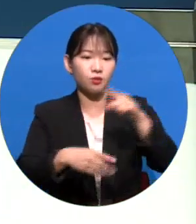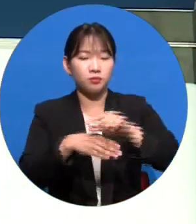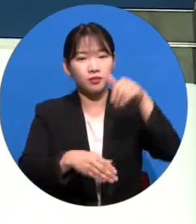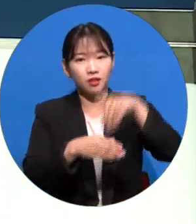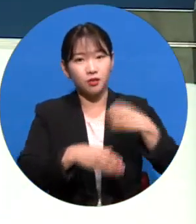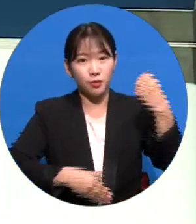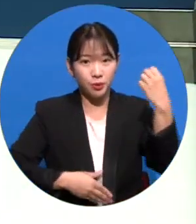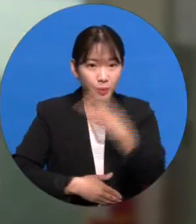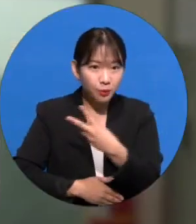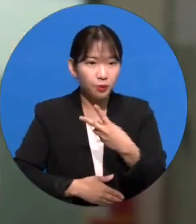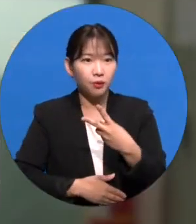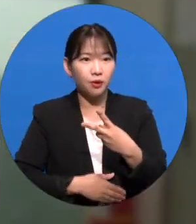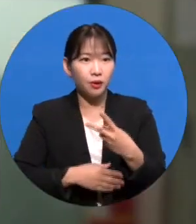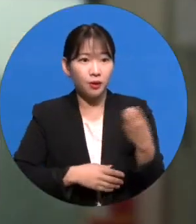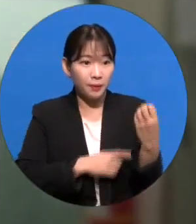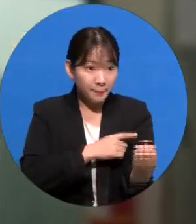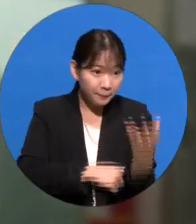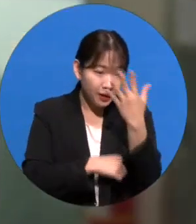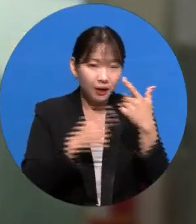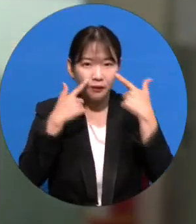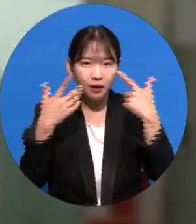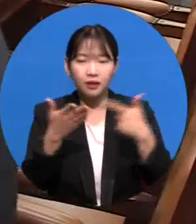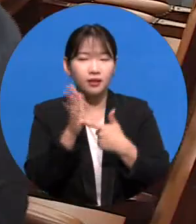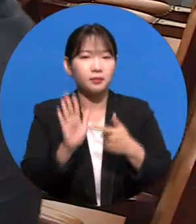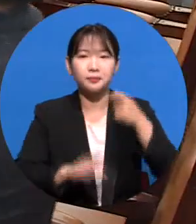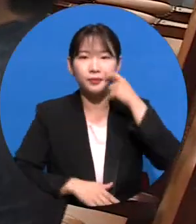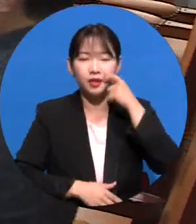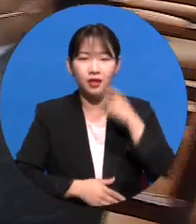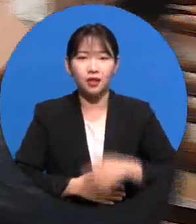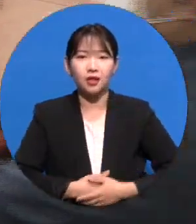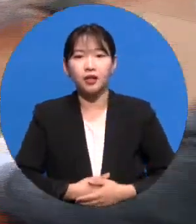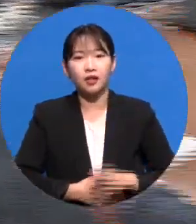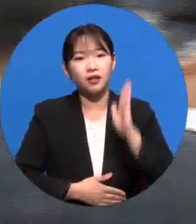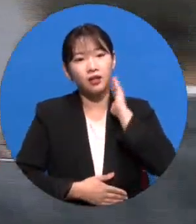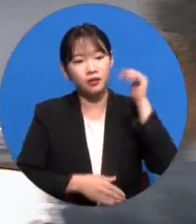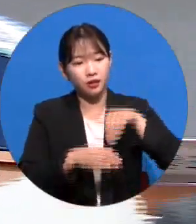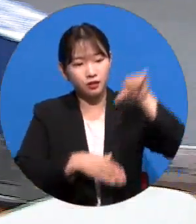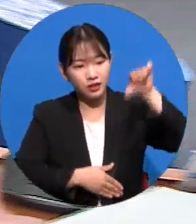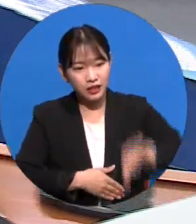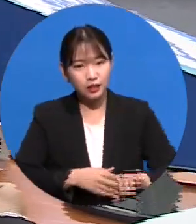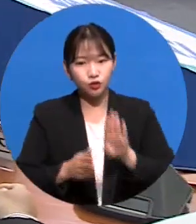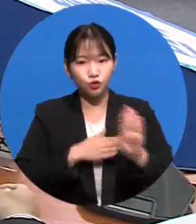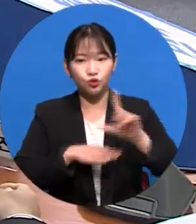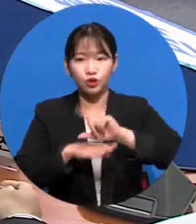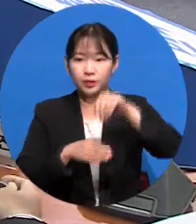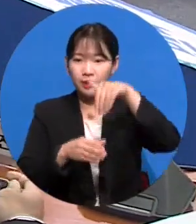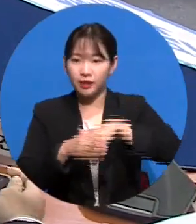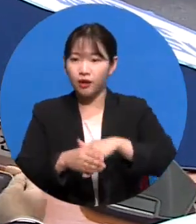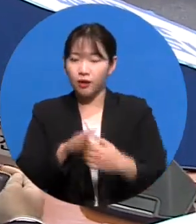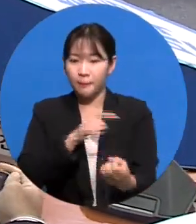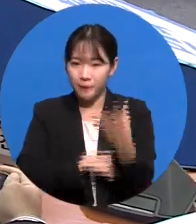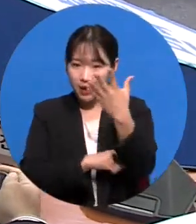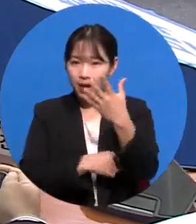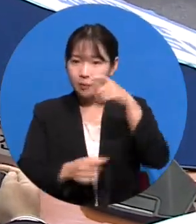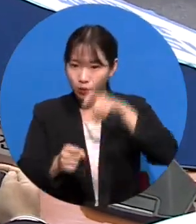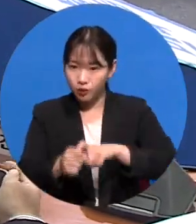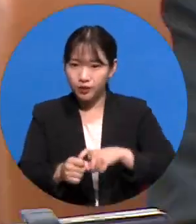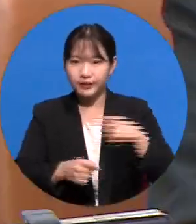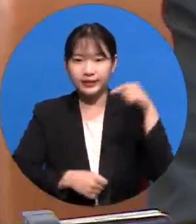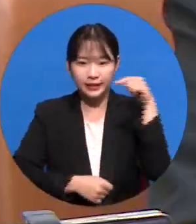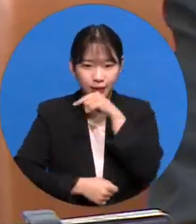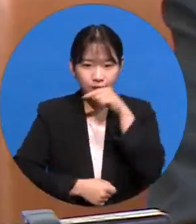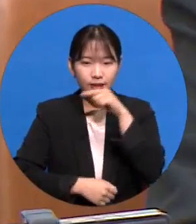지방선거를 또다시 장담하지 못하는 상황입니다. 대선 패배 이후 지방선거 승리의 과제로